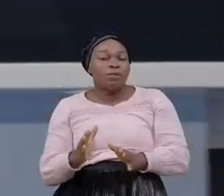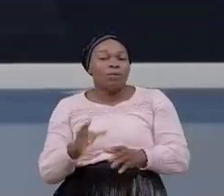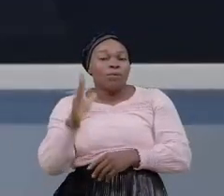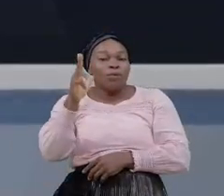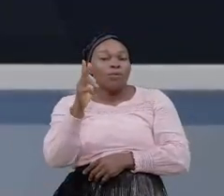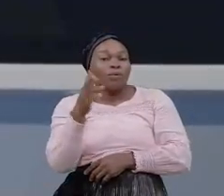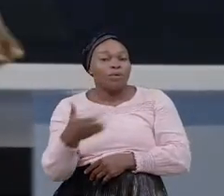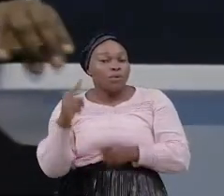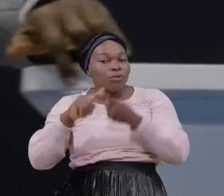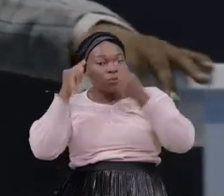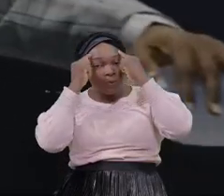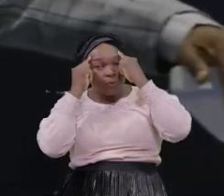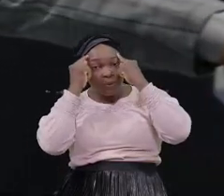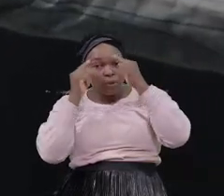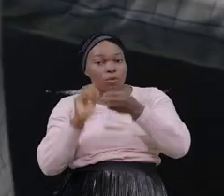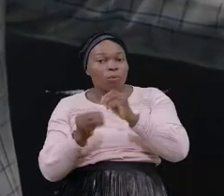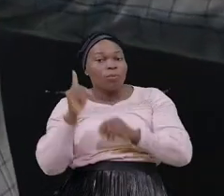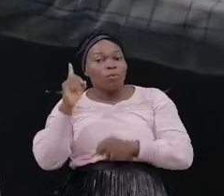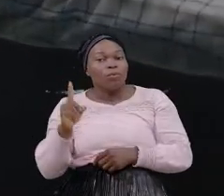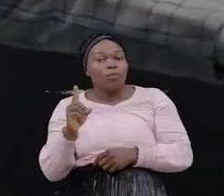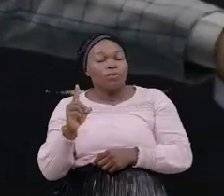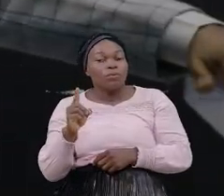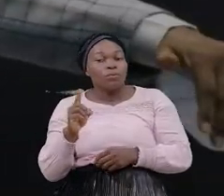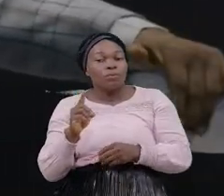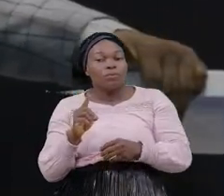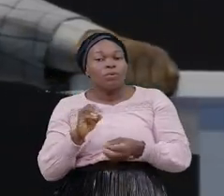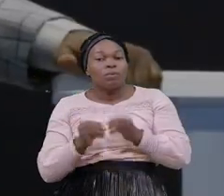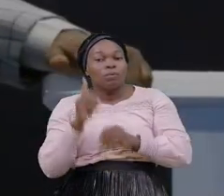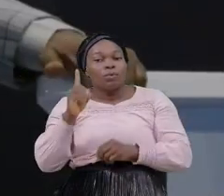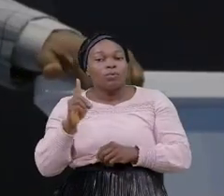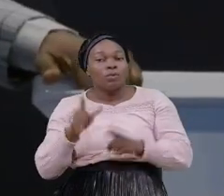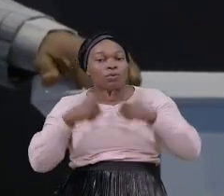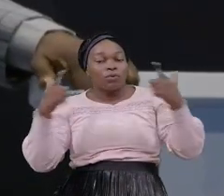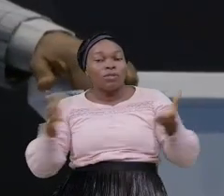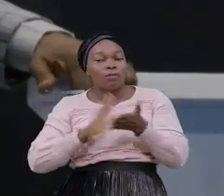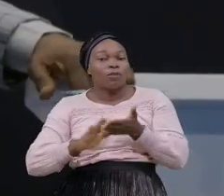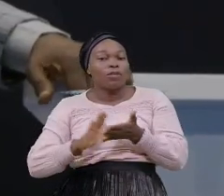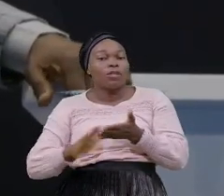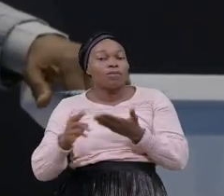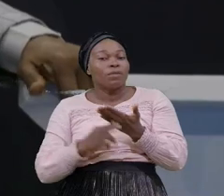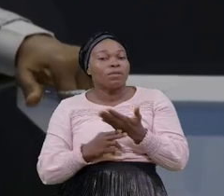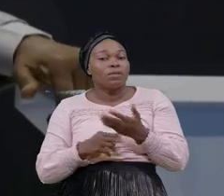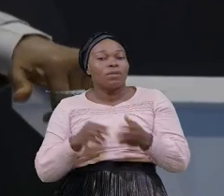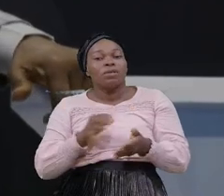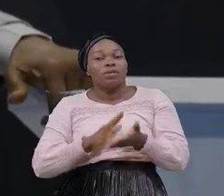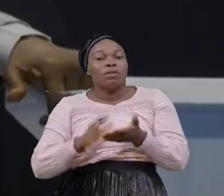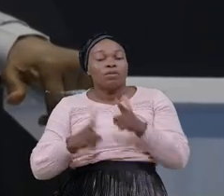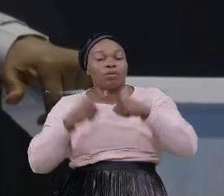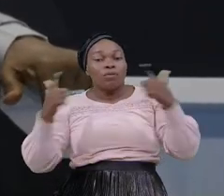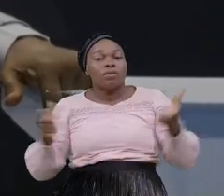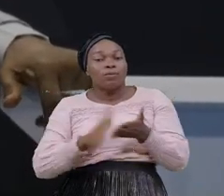trois points ici. Premier point, nous allons voir le grand pardon. Le grand